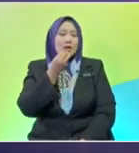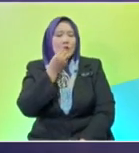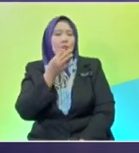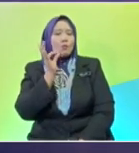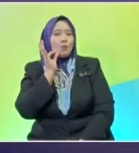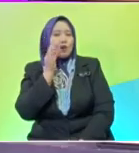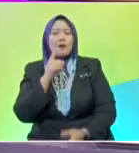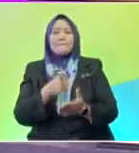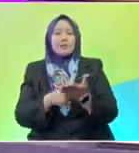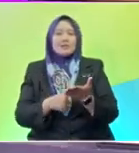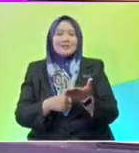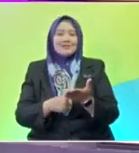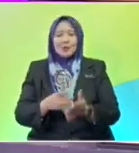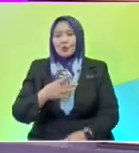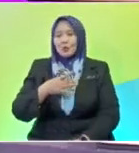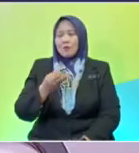lihat